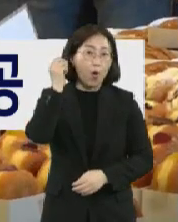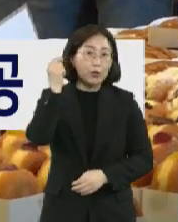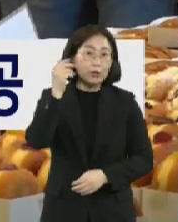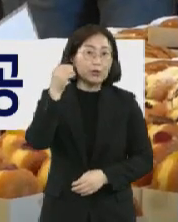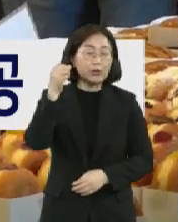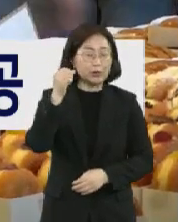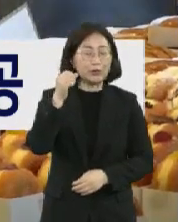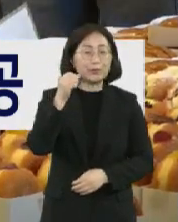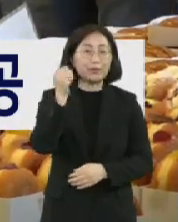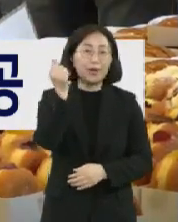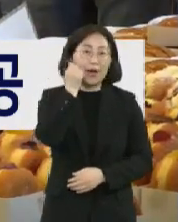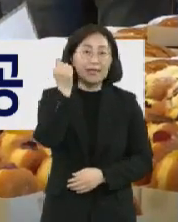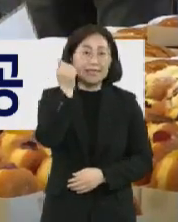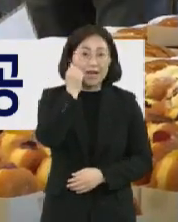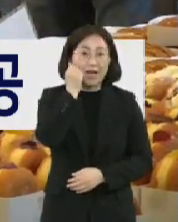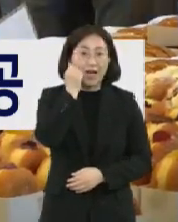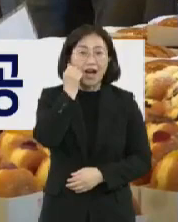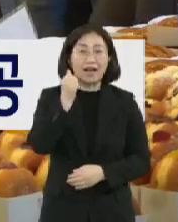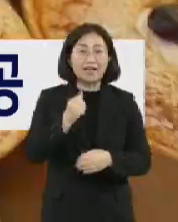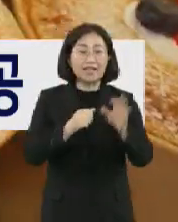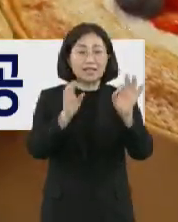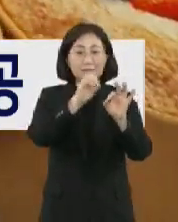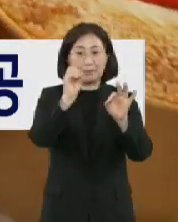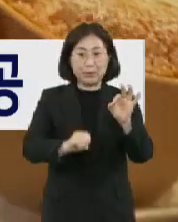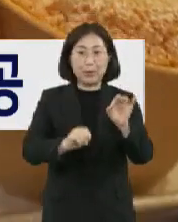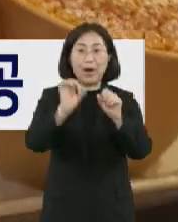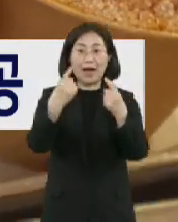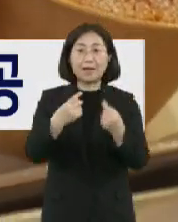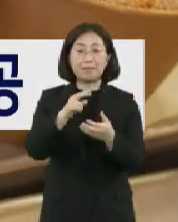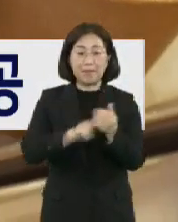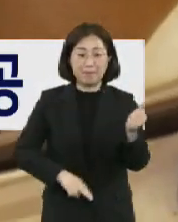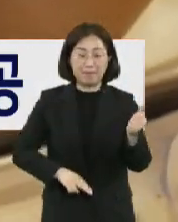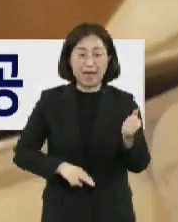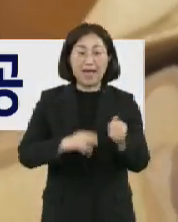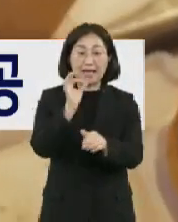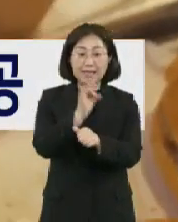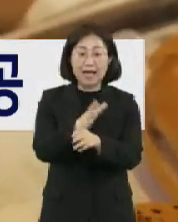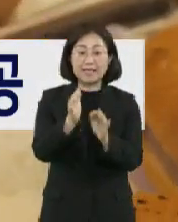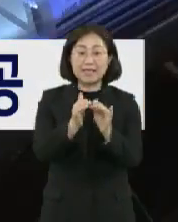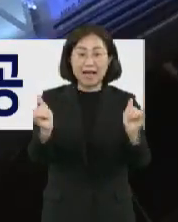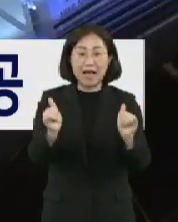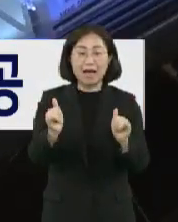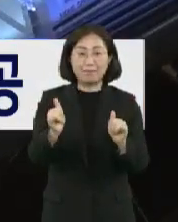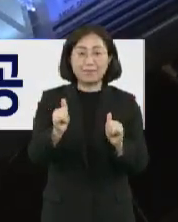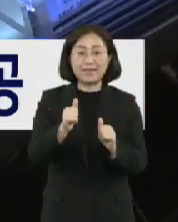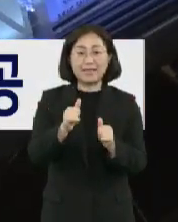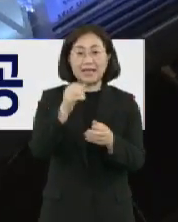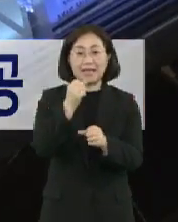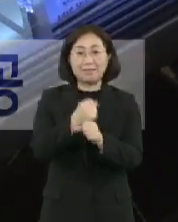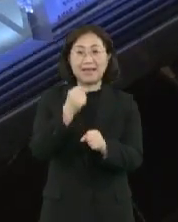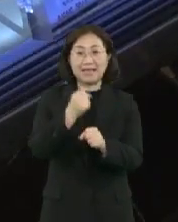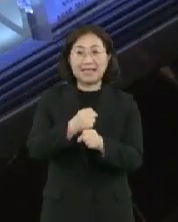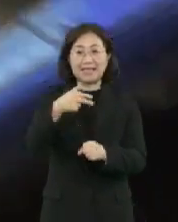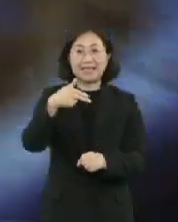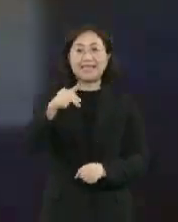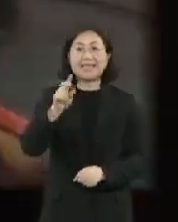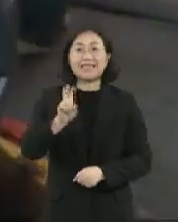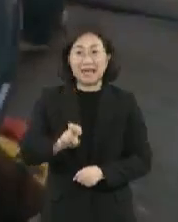할인 판매 합니다 또 구매자에게는 수제 딸기 재미 무료로 제공됩니다